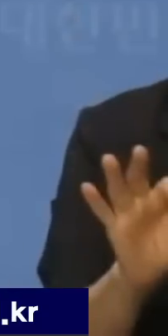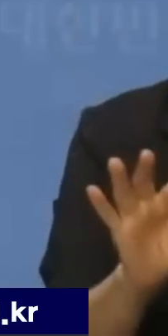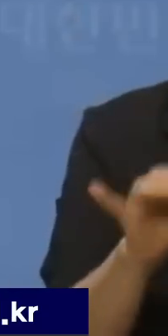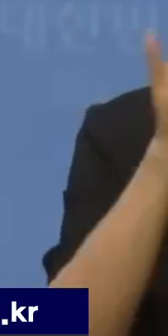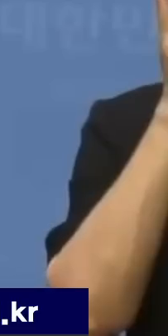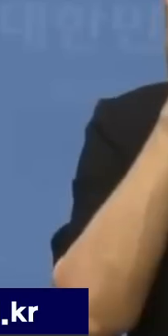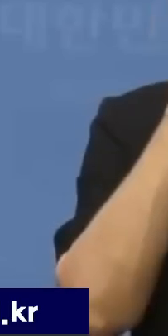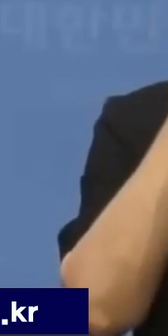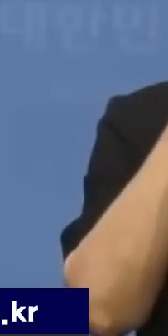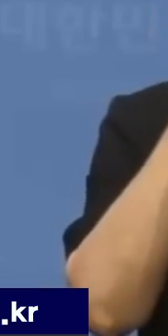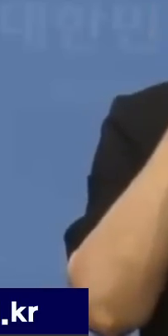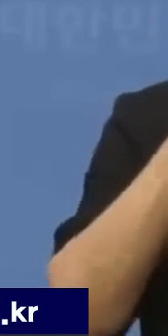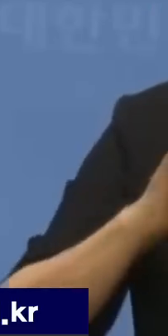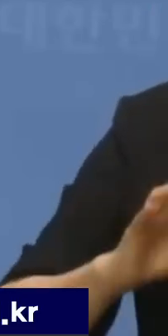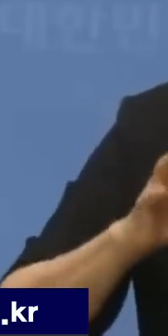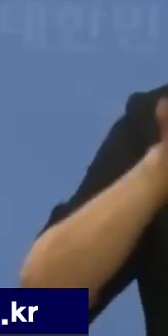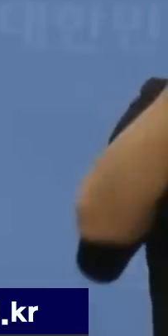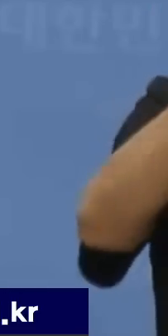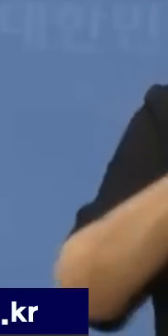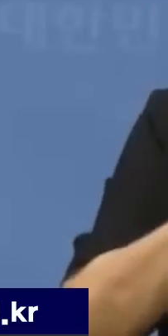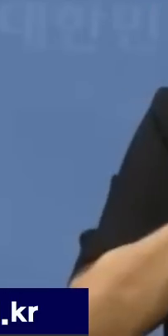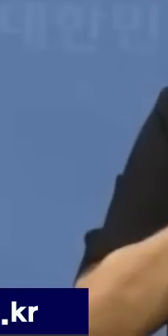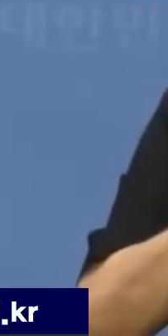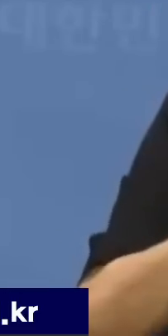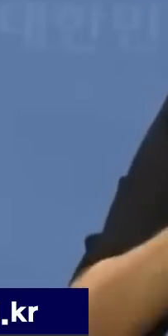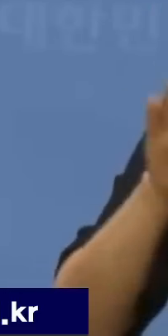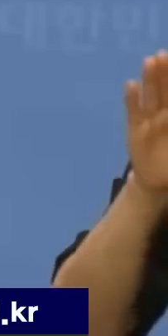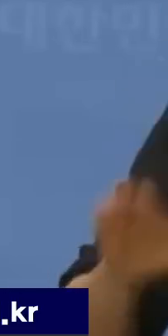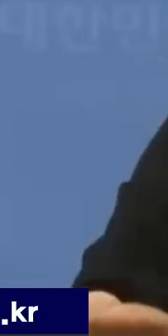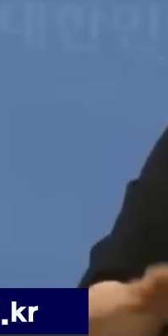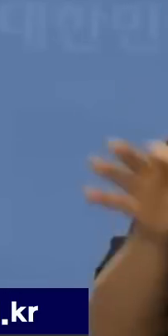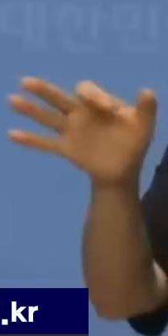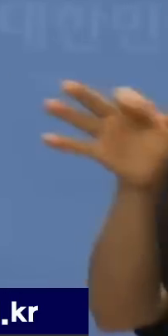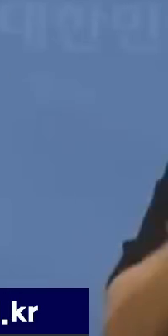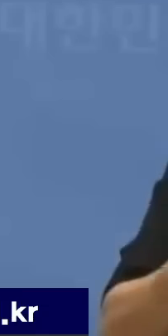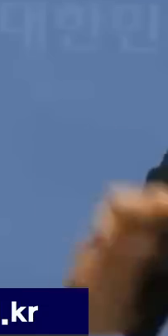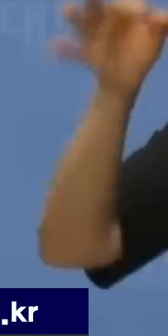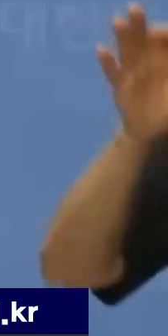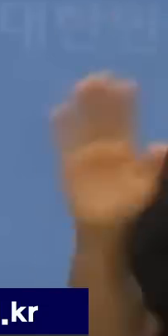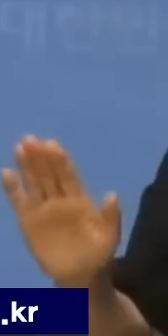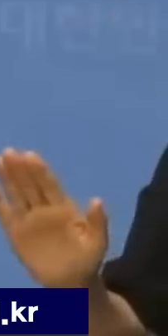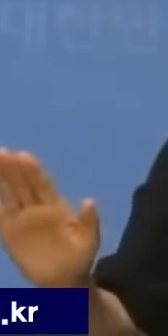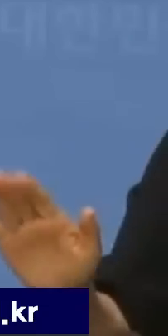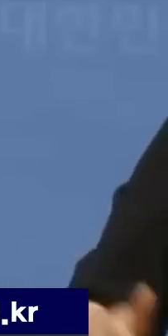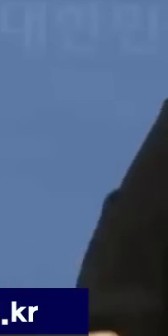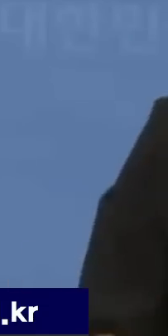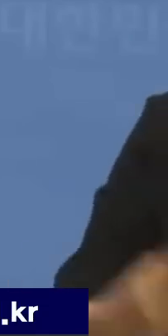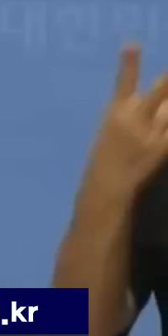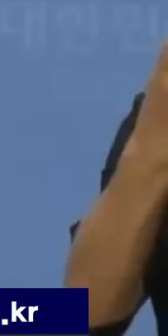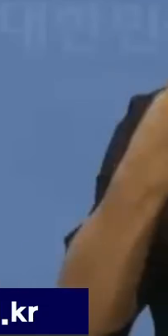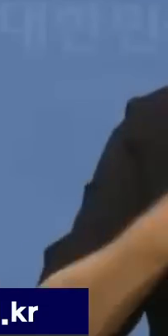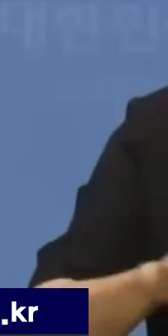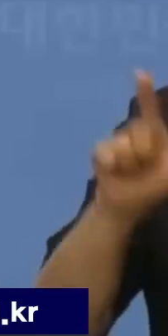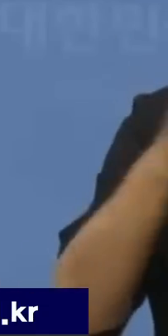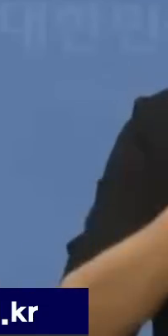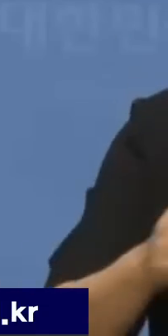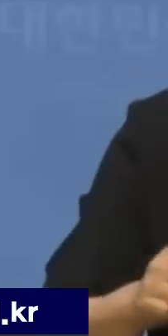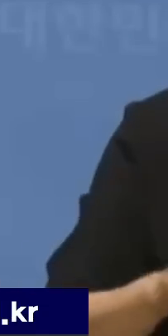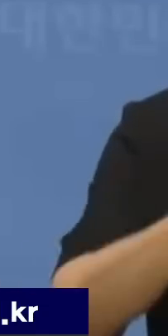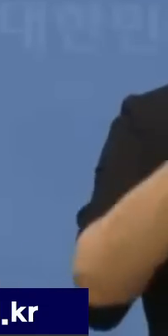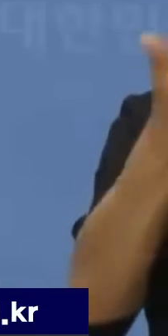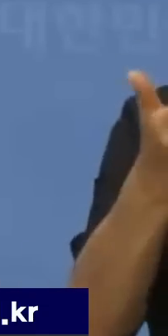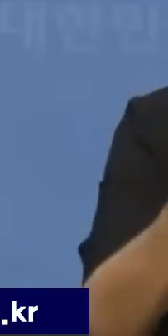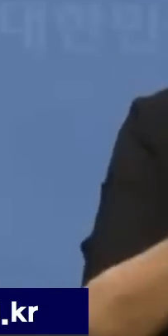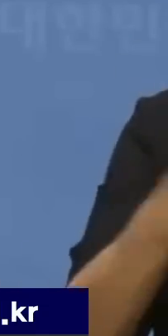처리하기 때문에 국내 도입 가격은 현물 시장 가격만큼 오르지 않습니다 2021년 상반기